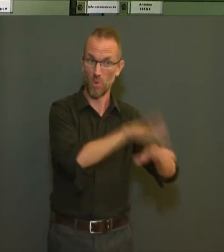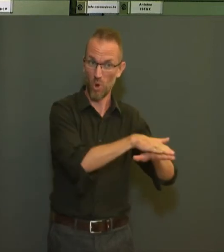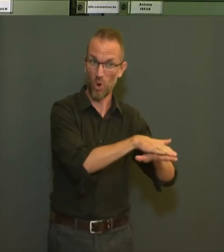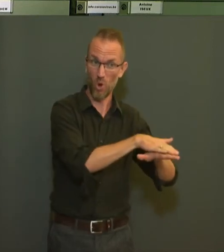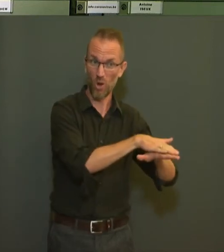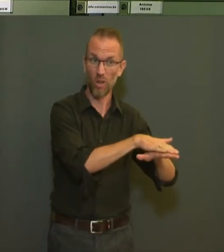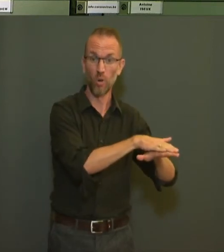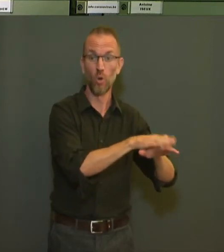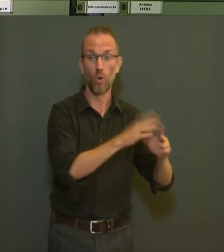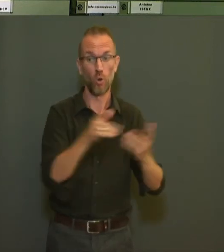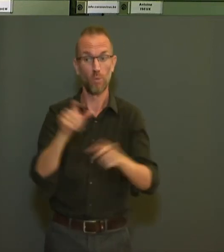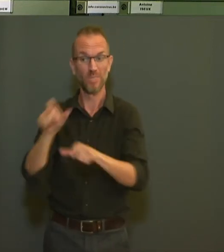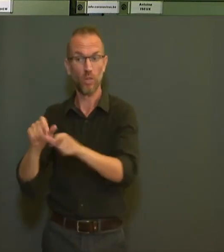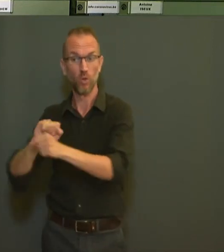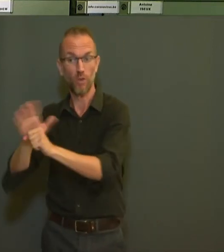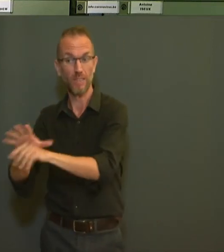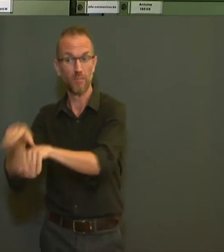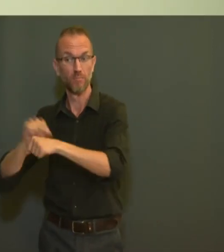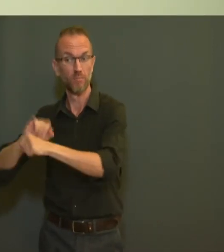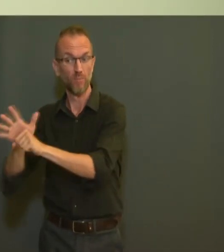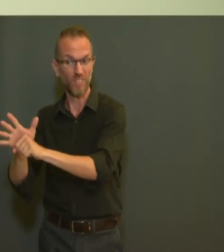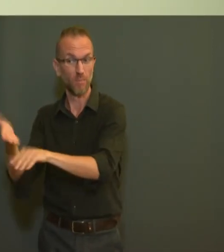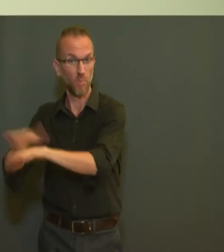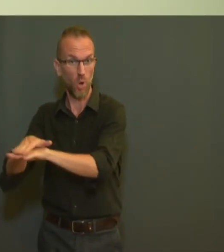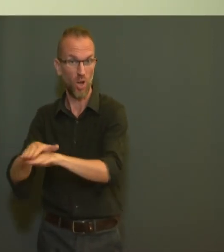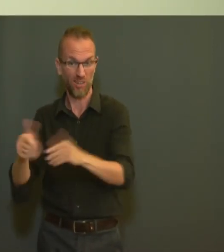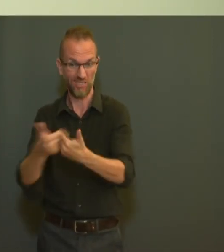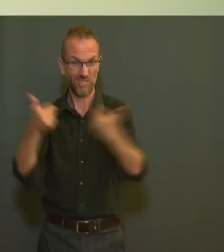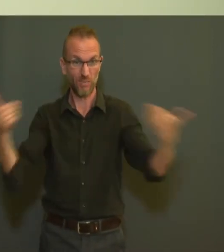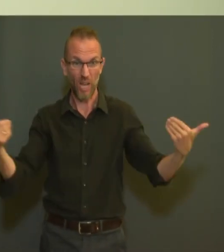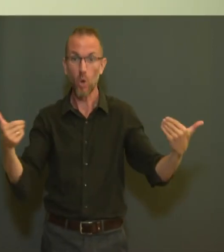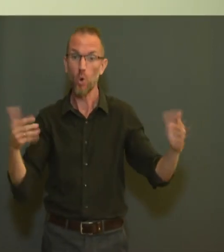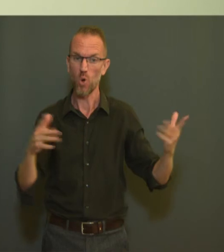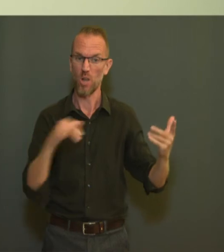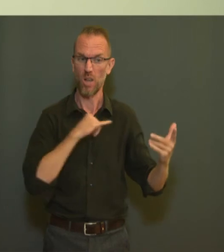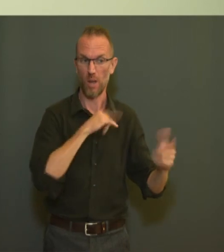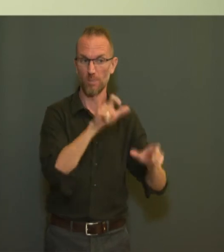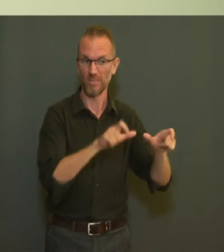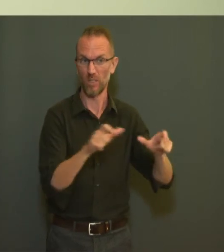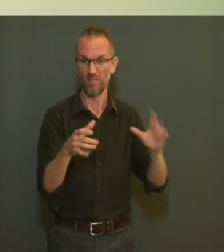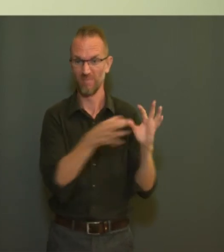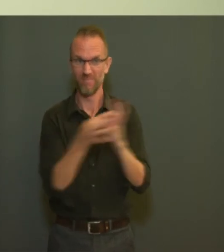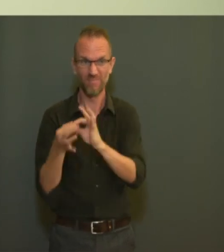vague de chaleur qui se retrouvent également dans les statistiques Covid?